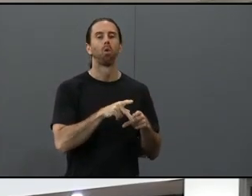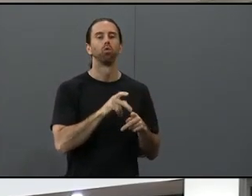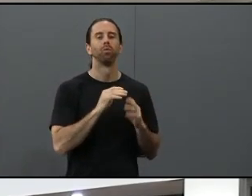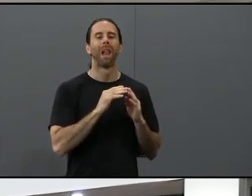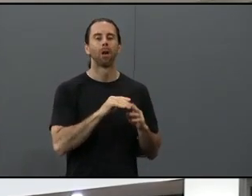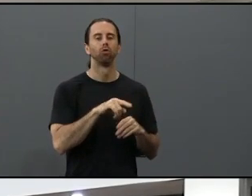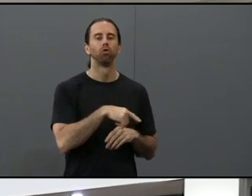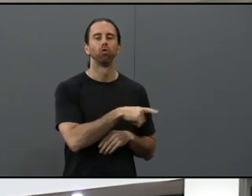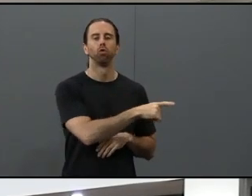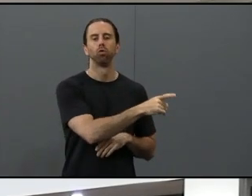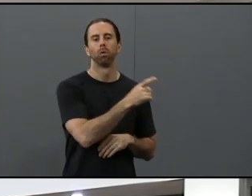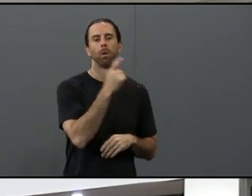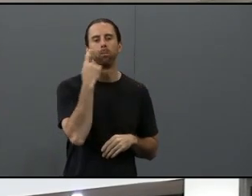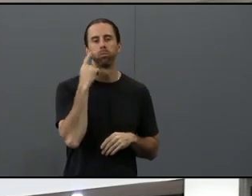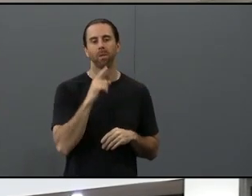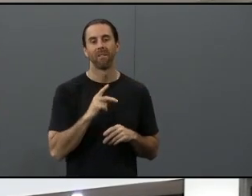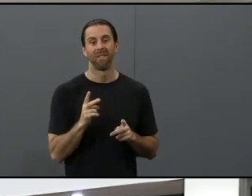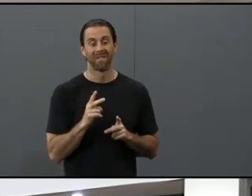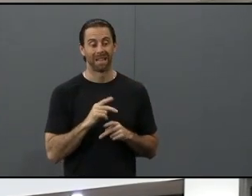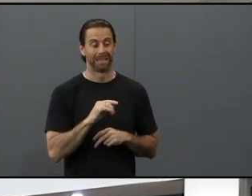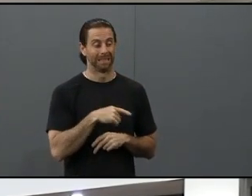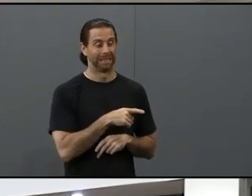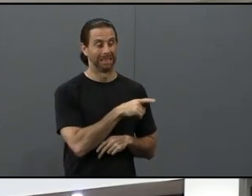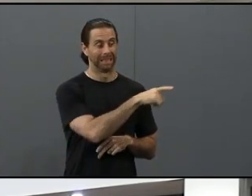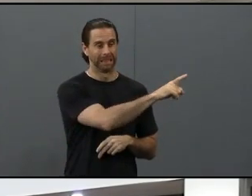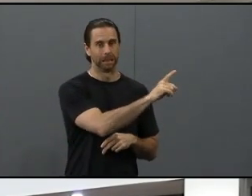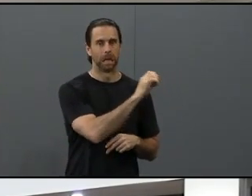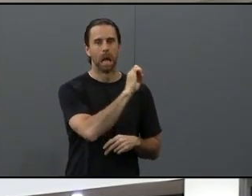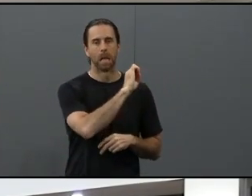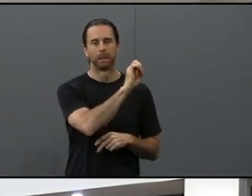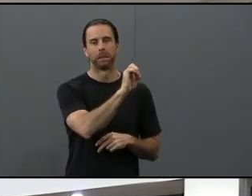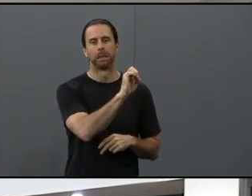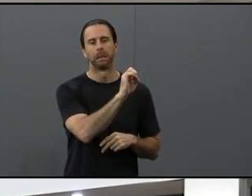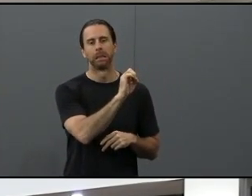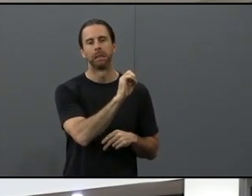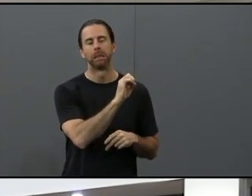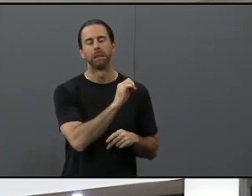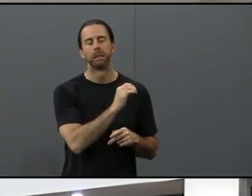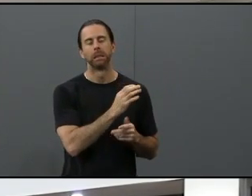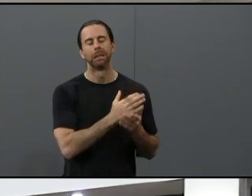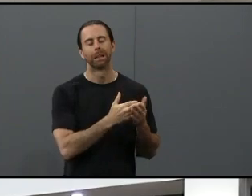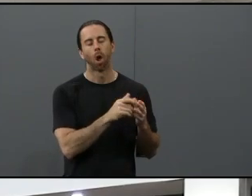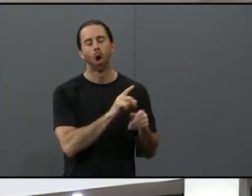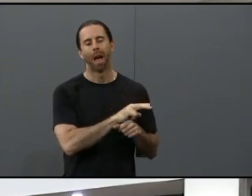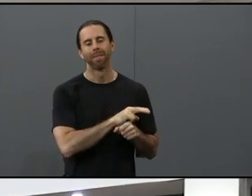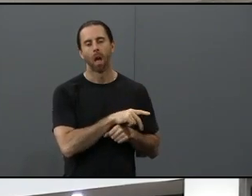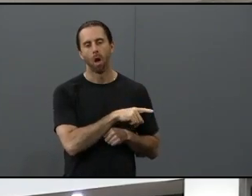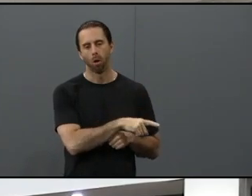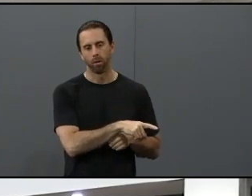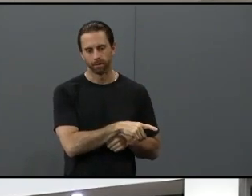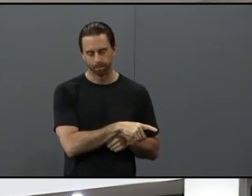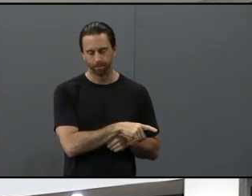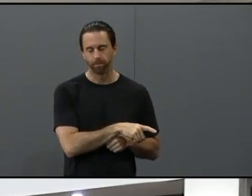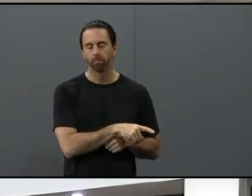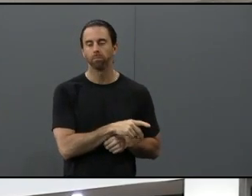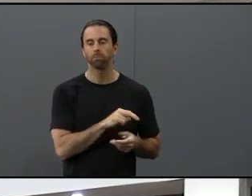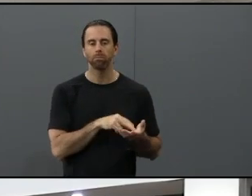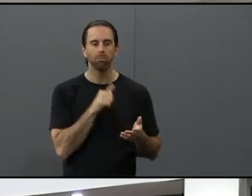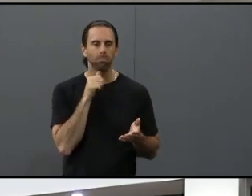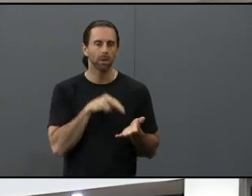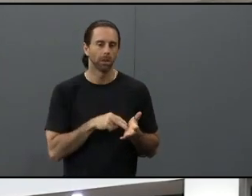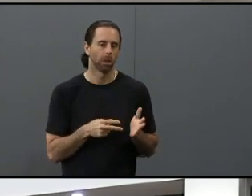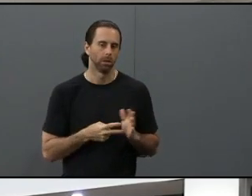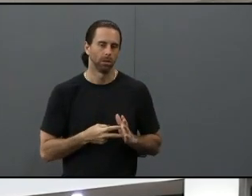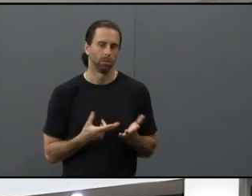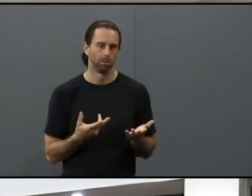tout simplement pour s'en aller vite vite vite vite dans l'est de du côté du secteur Le Gardeur et ça NAA pas de sens c'est